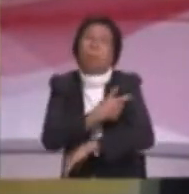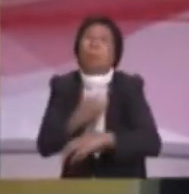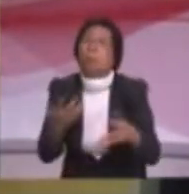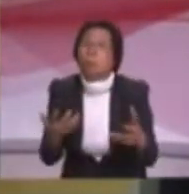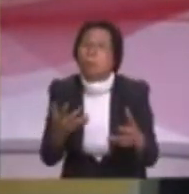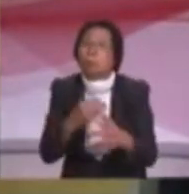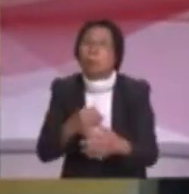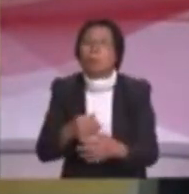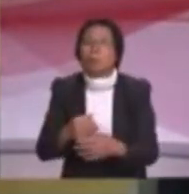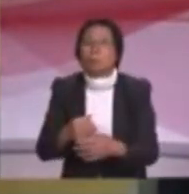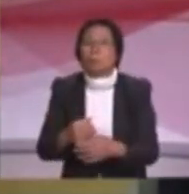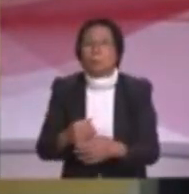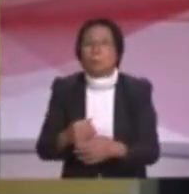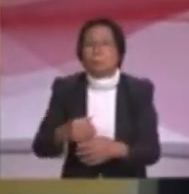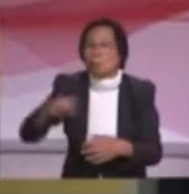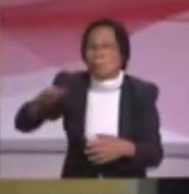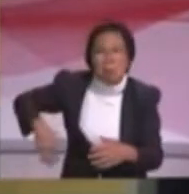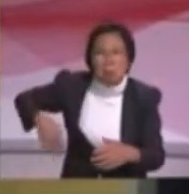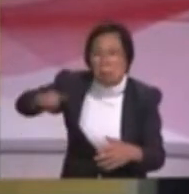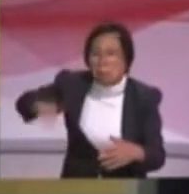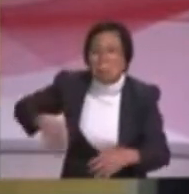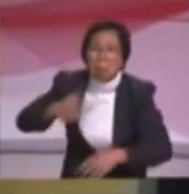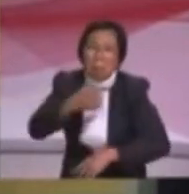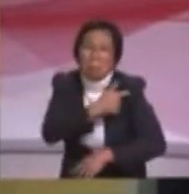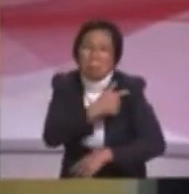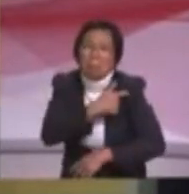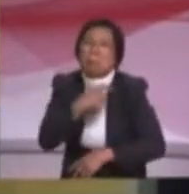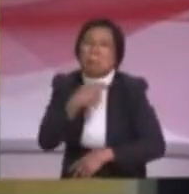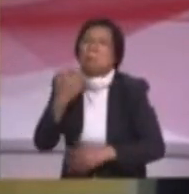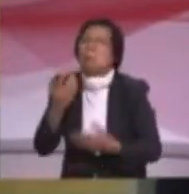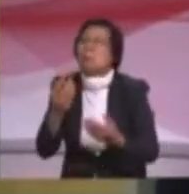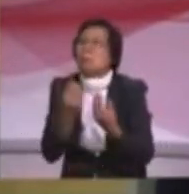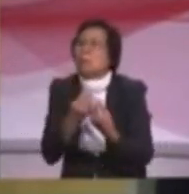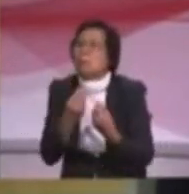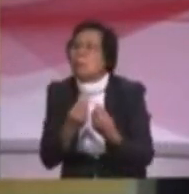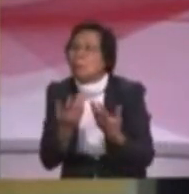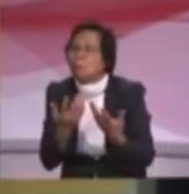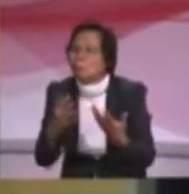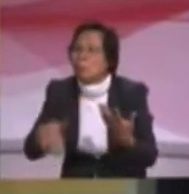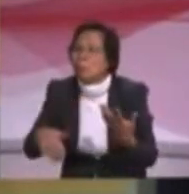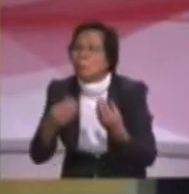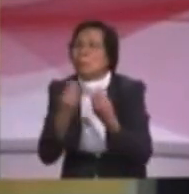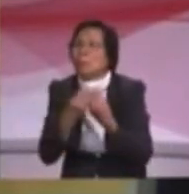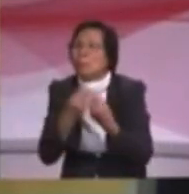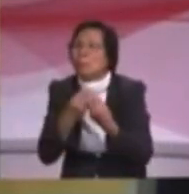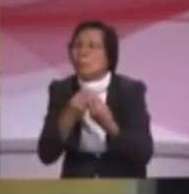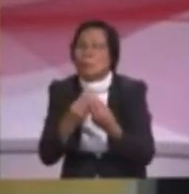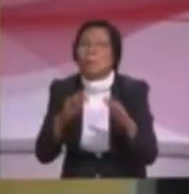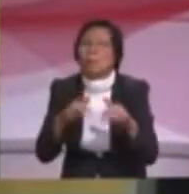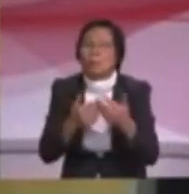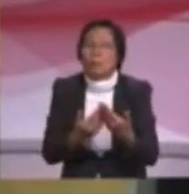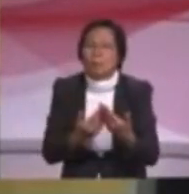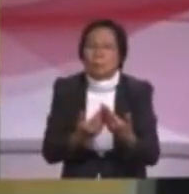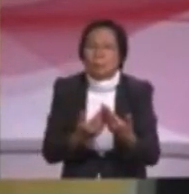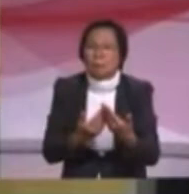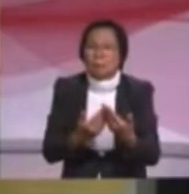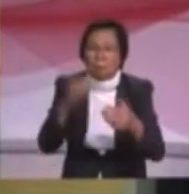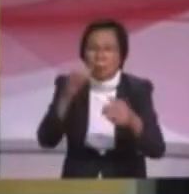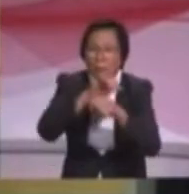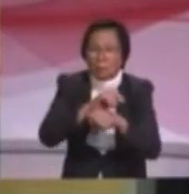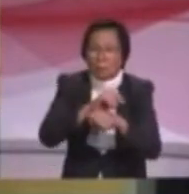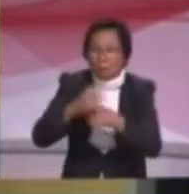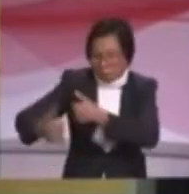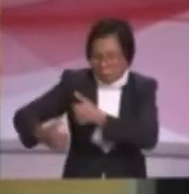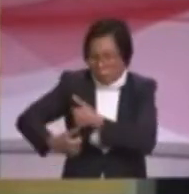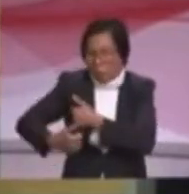dan bagi kepada mereka yang masih belum menerima vaksin? Selain itu, bagaimanakah penerimaan warga ATM berhubung